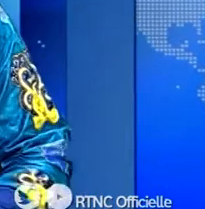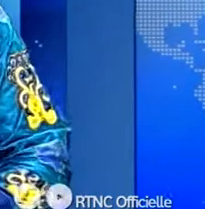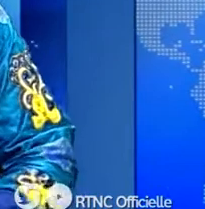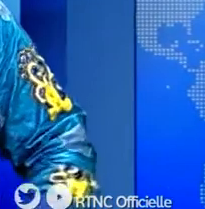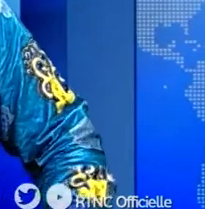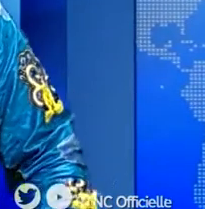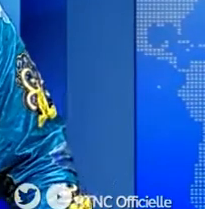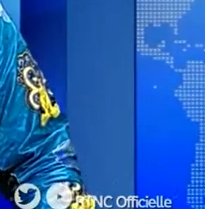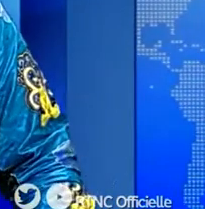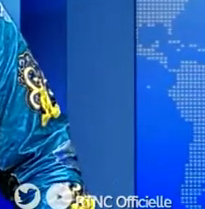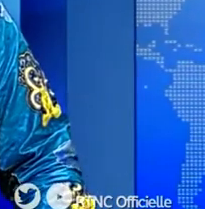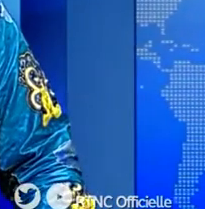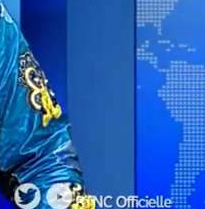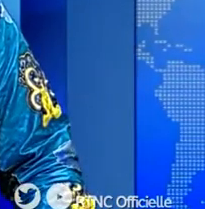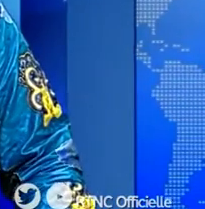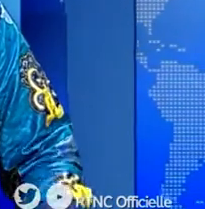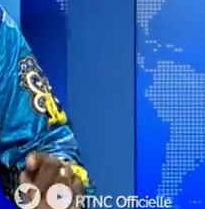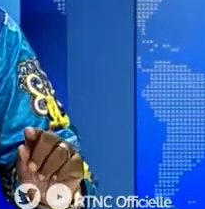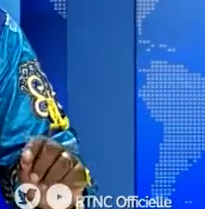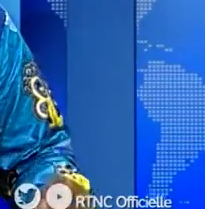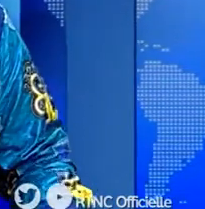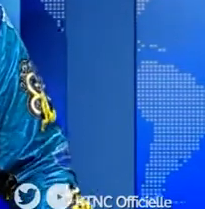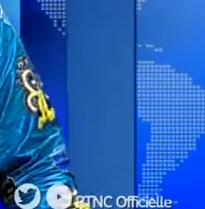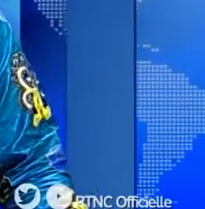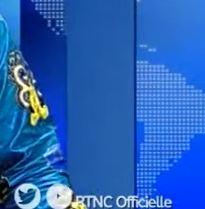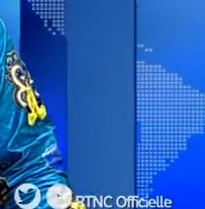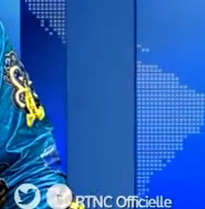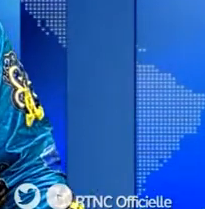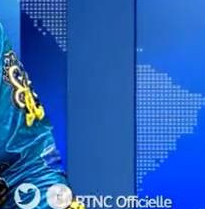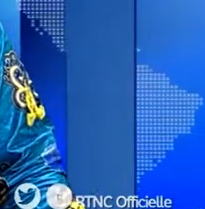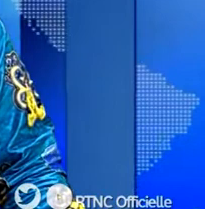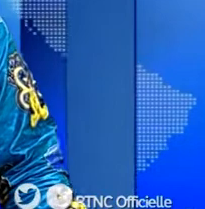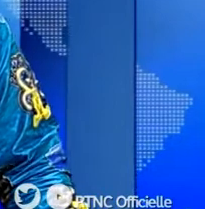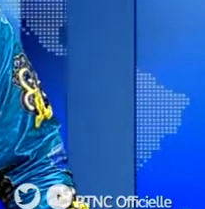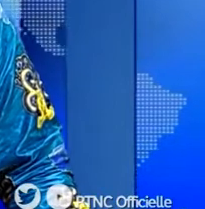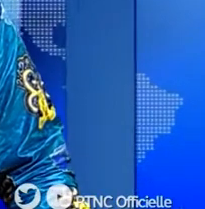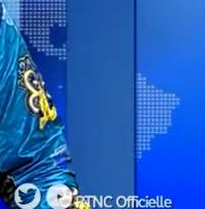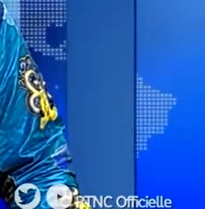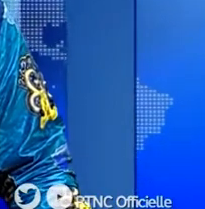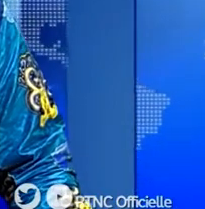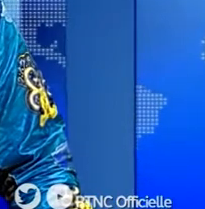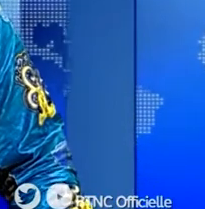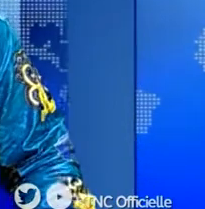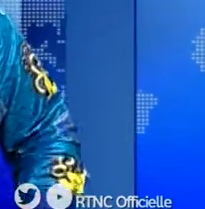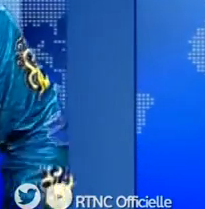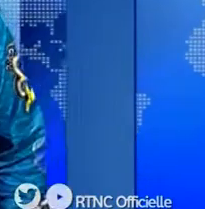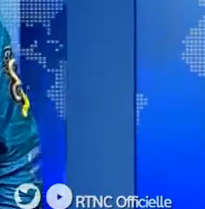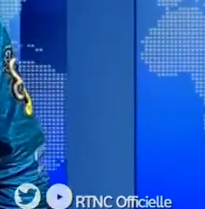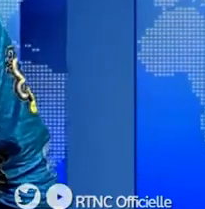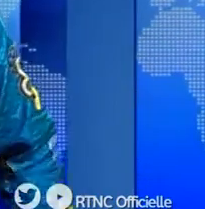pour l'invitation. Je souhaitais une correction. Jacques Cambala. Jacques Cambala, excusez-moi. Jacques